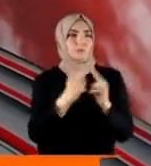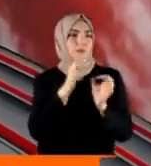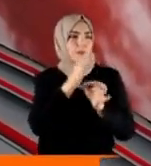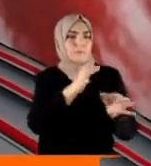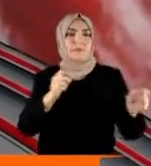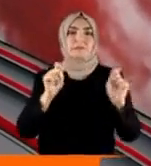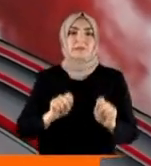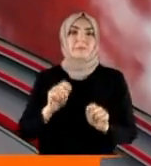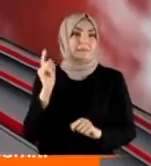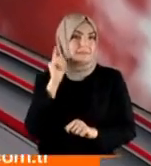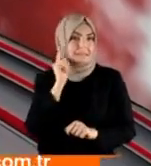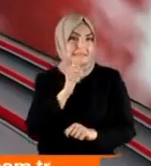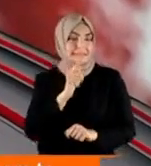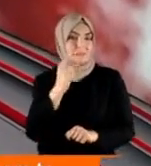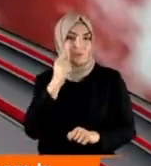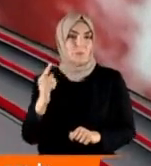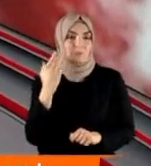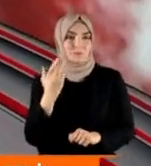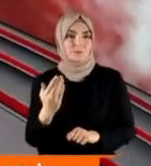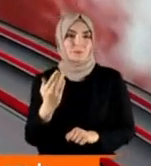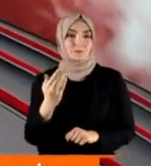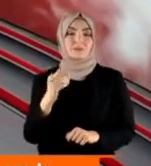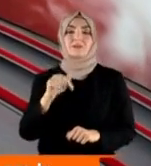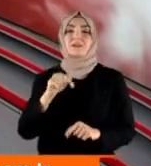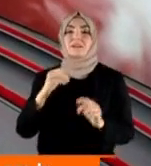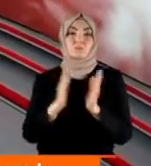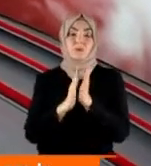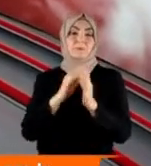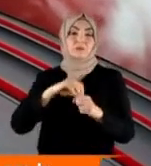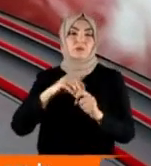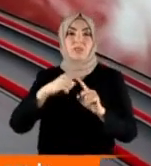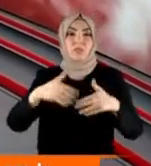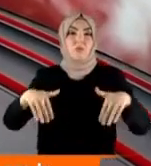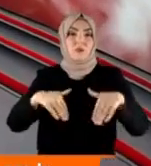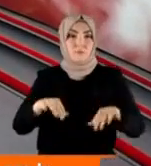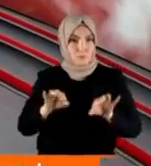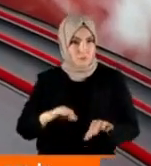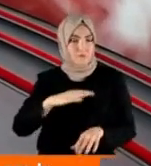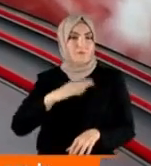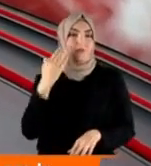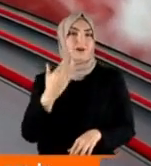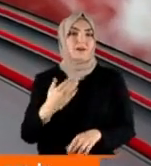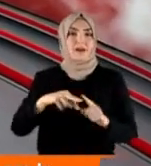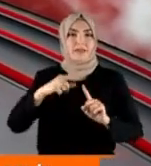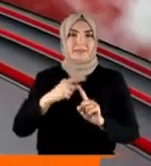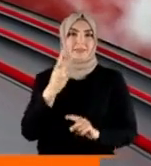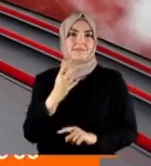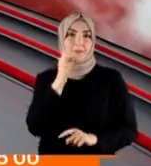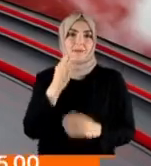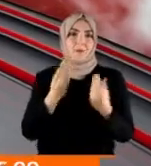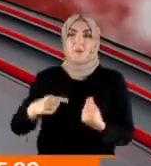Kıbrıs Türk Cumhuriyeti'nin kuruluş yıl dönümü için bugün törenler vardı. ATV Haber olarak biz de bu tarihi günde